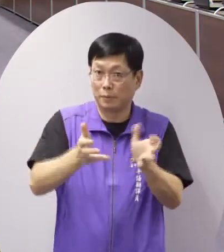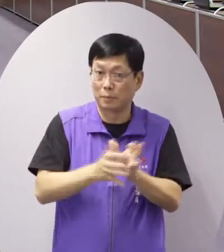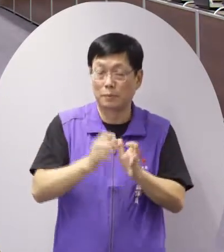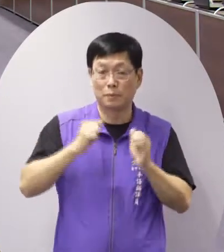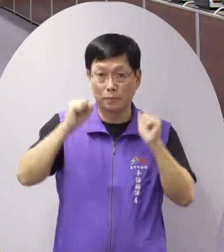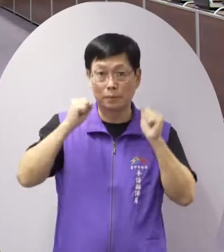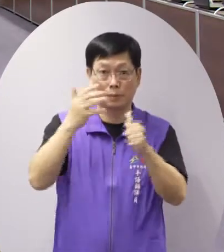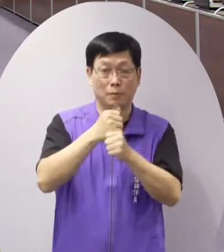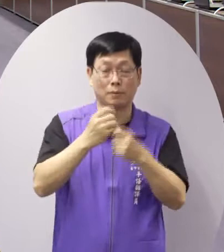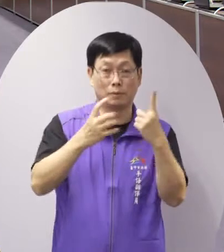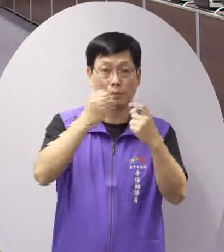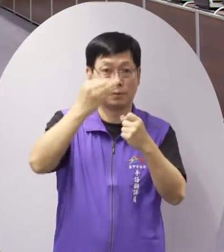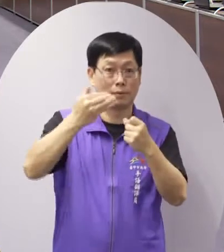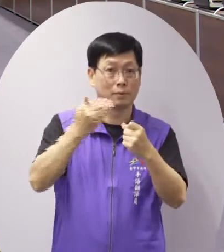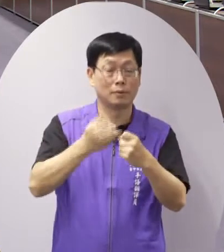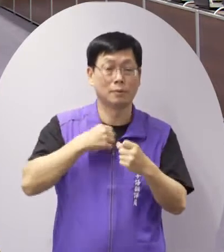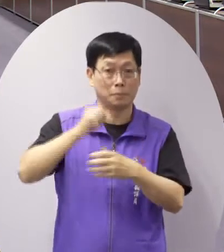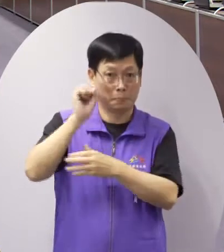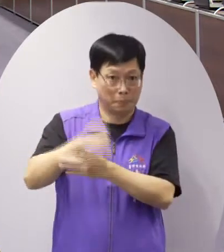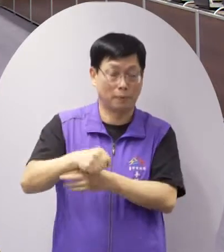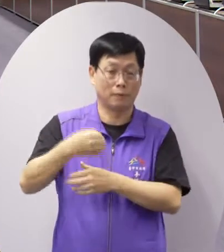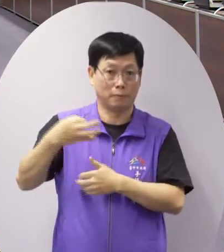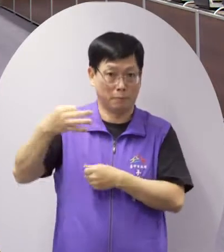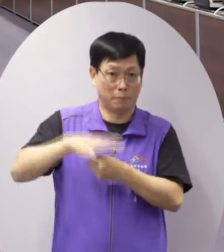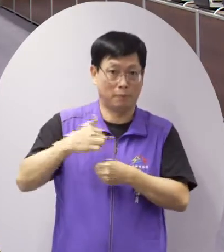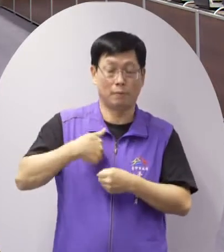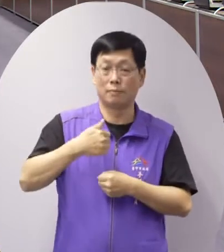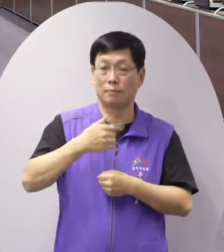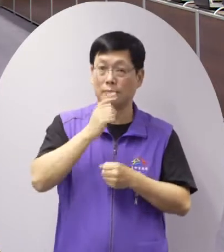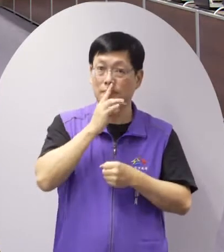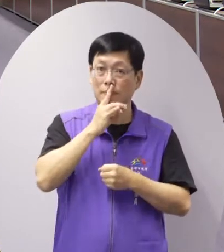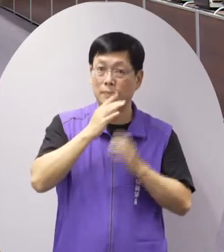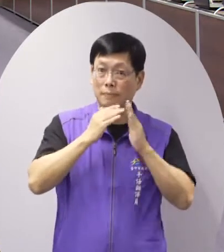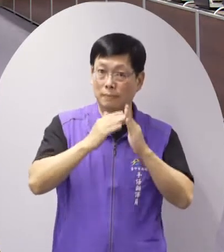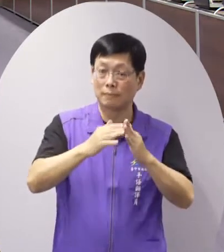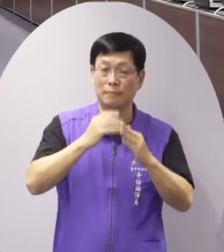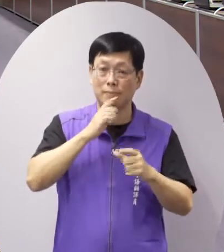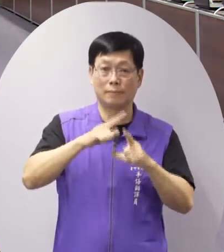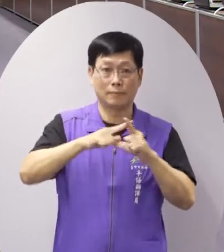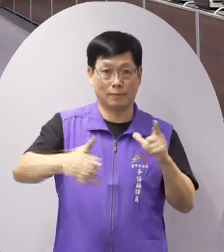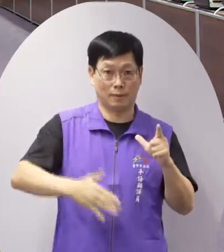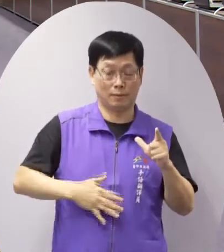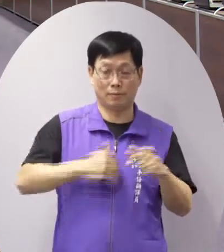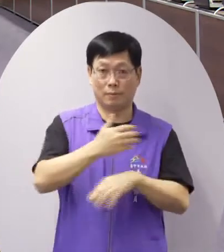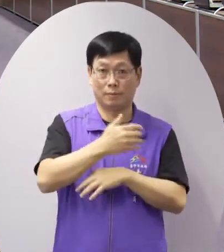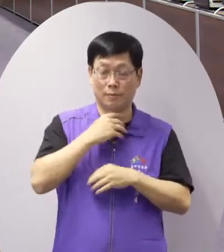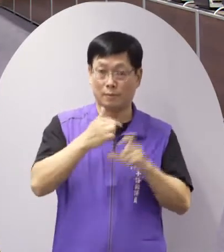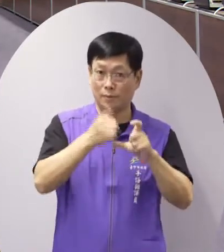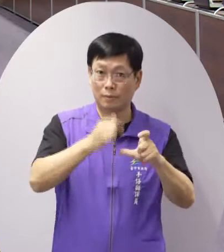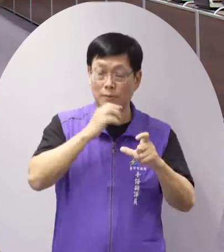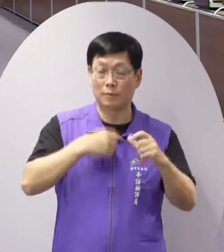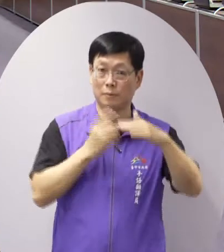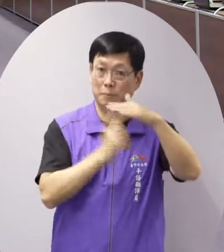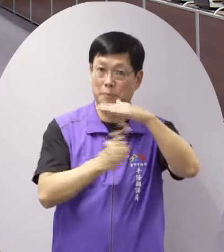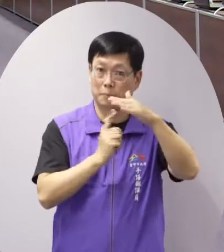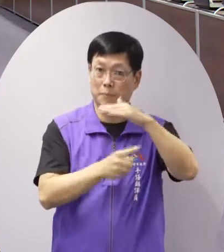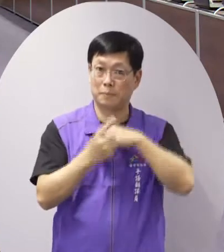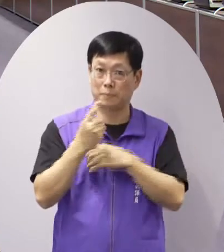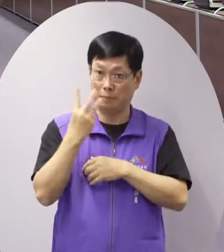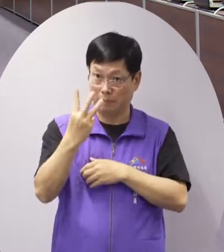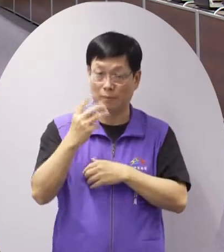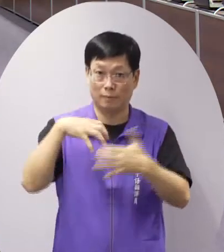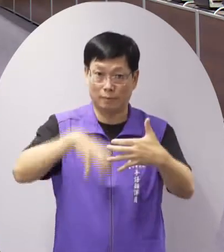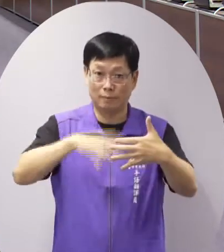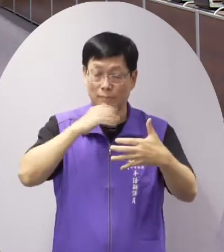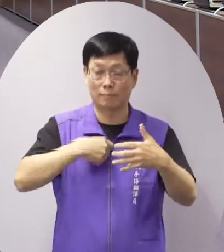育署109年度核定补助本局办理台中市大肚区成功里国道3号桥下足球场